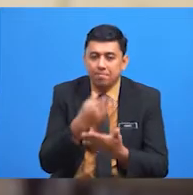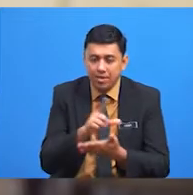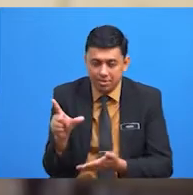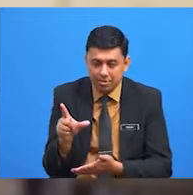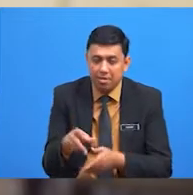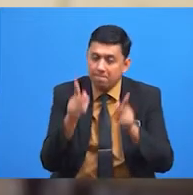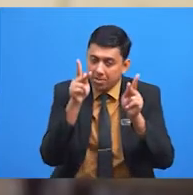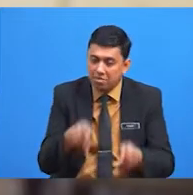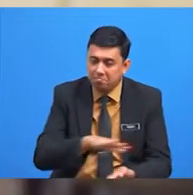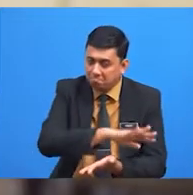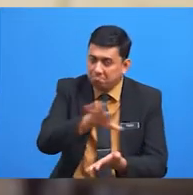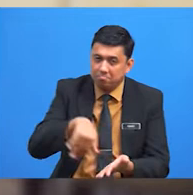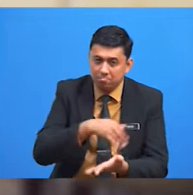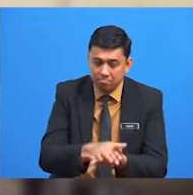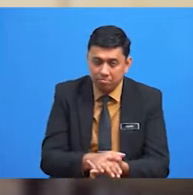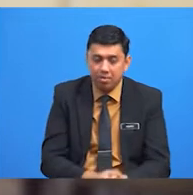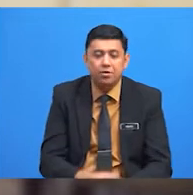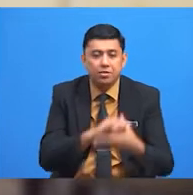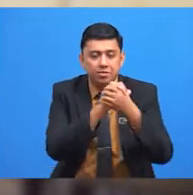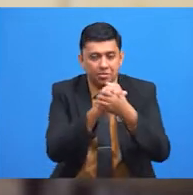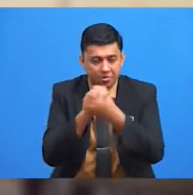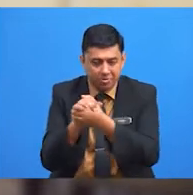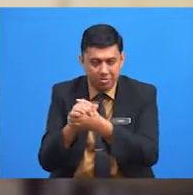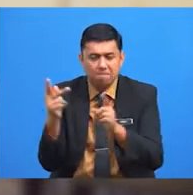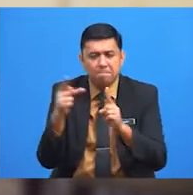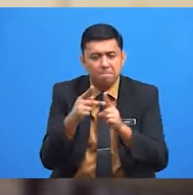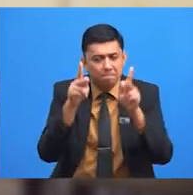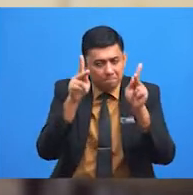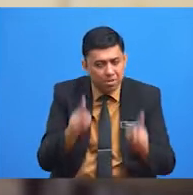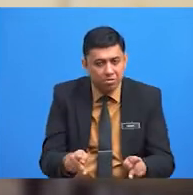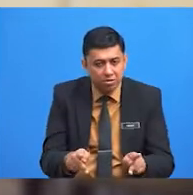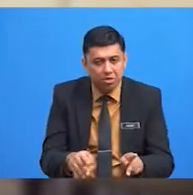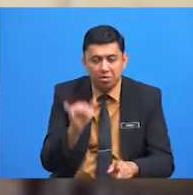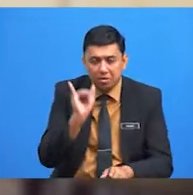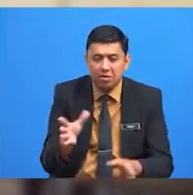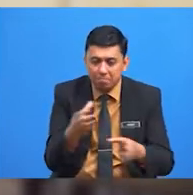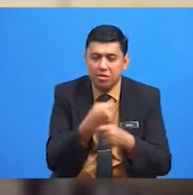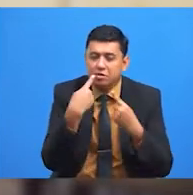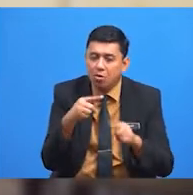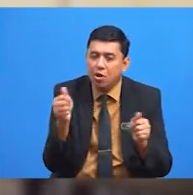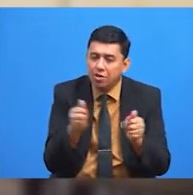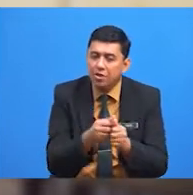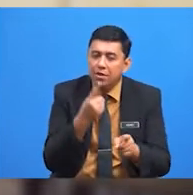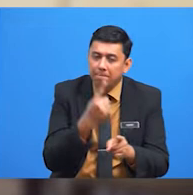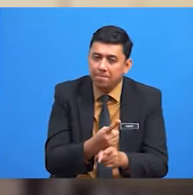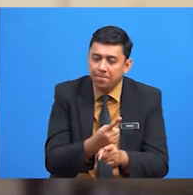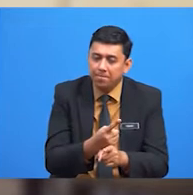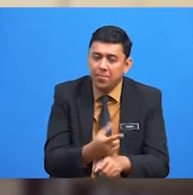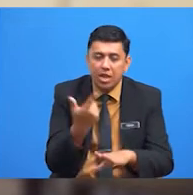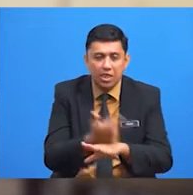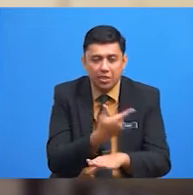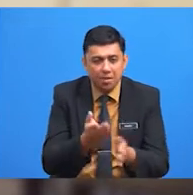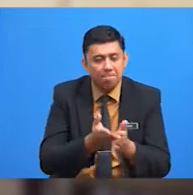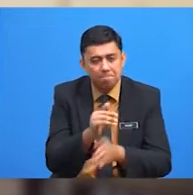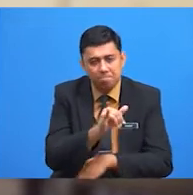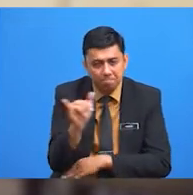Baiklah pelajar sekalian. Tahniah kepada pelajar yang telah menjawab soalan dengan betul. Untuk latihan